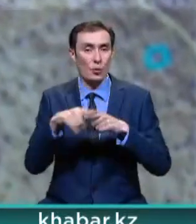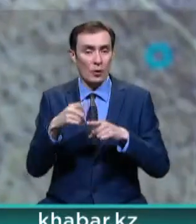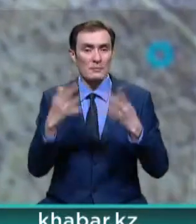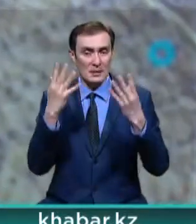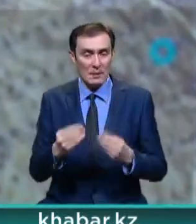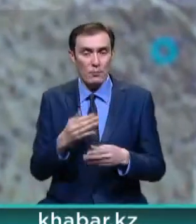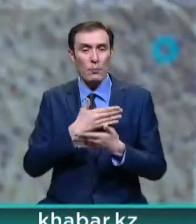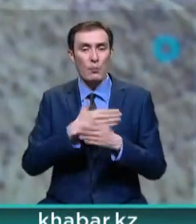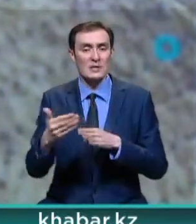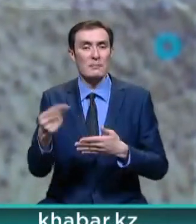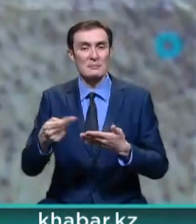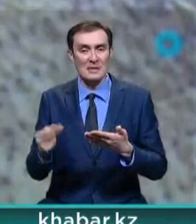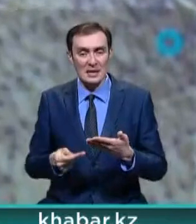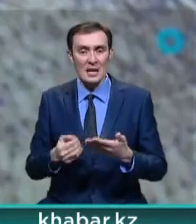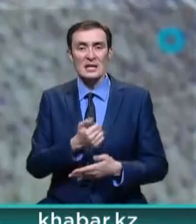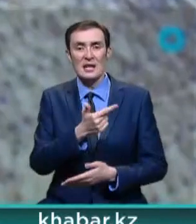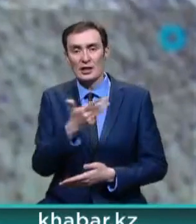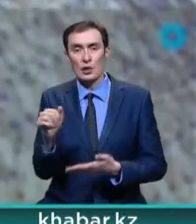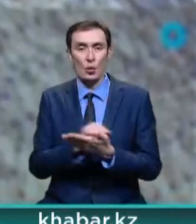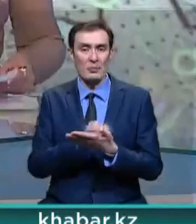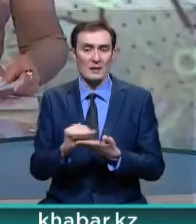после подписания ряда документов.